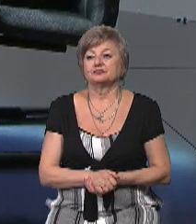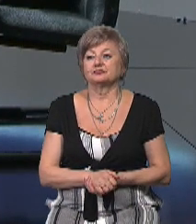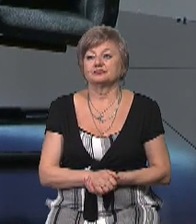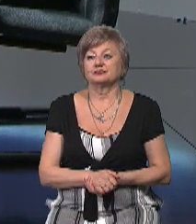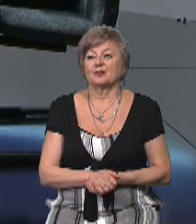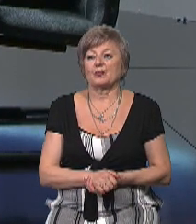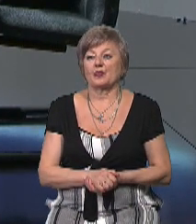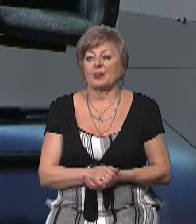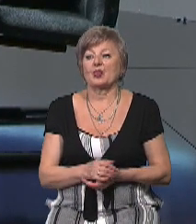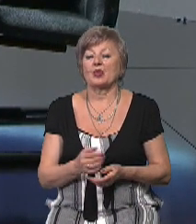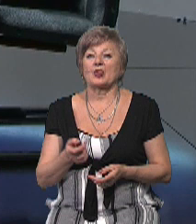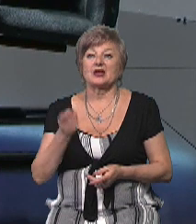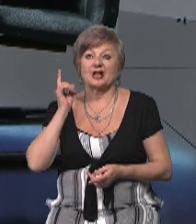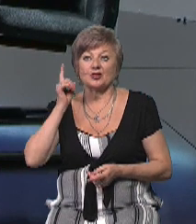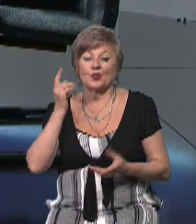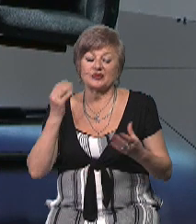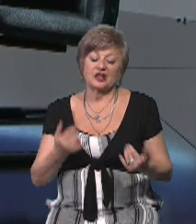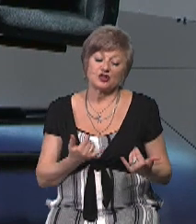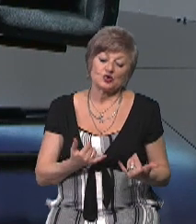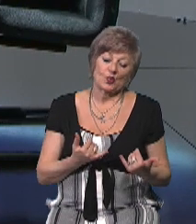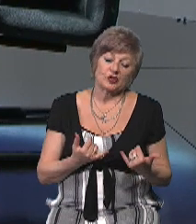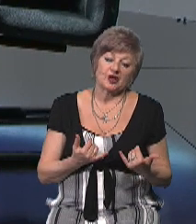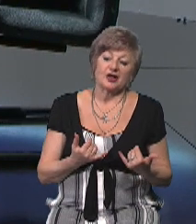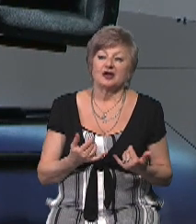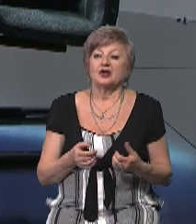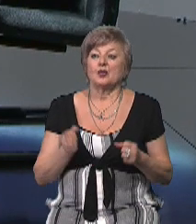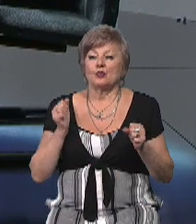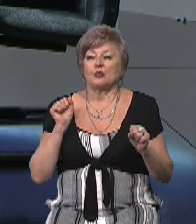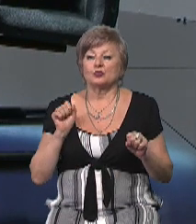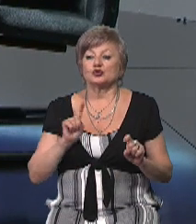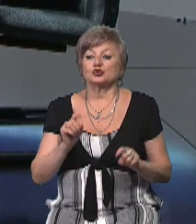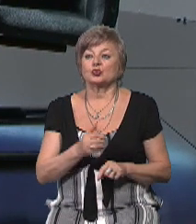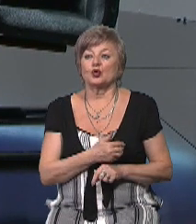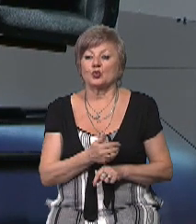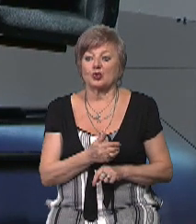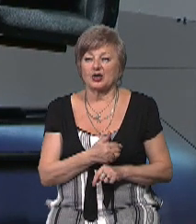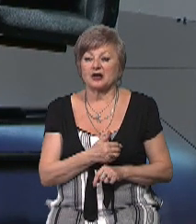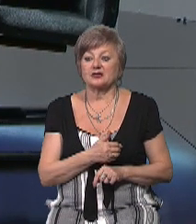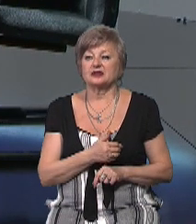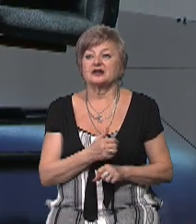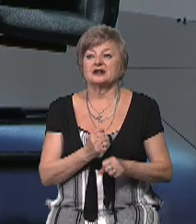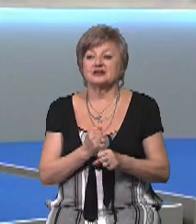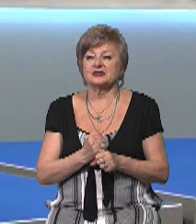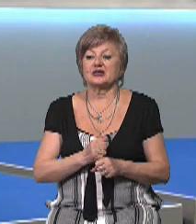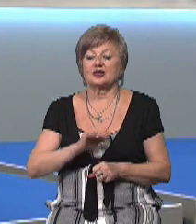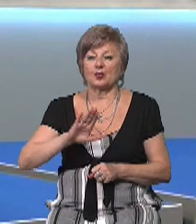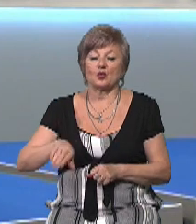Ну, для сьогодення, як і для того дня, так, і як для ще того, що намагалося людство зробити після Першої світової